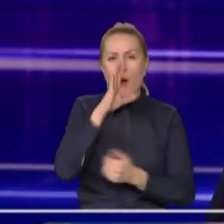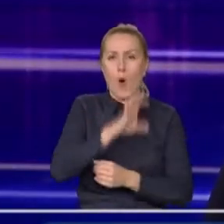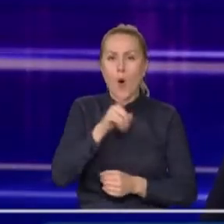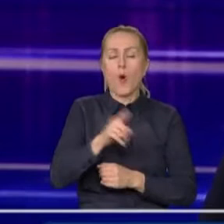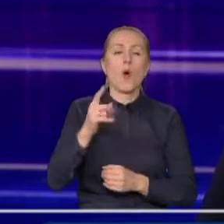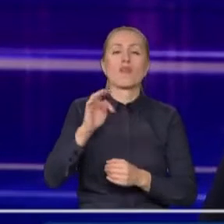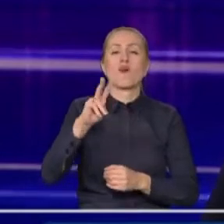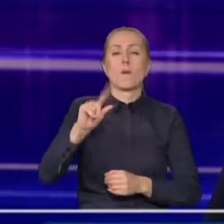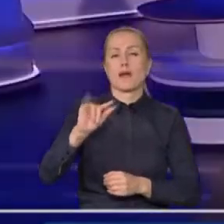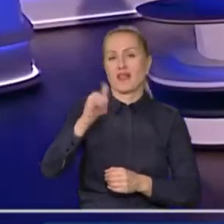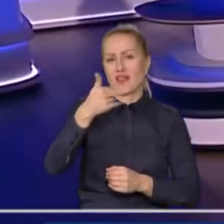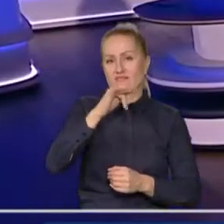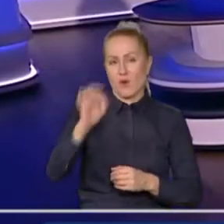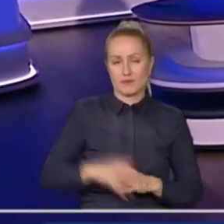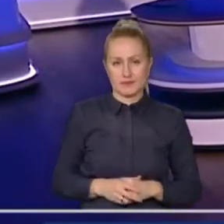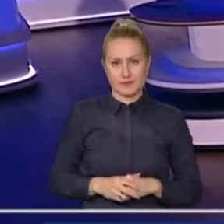rozmowy w TVP Info.